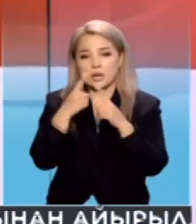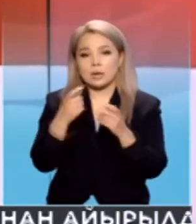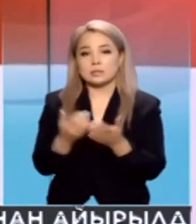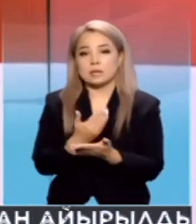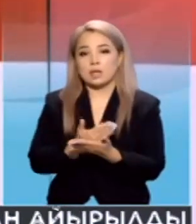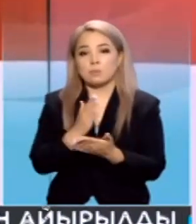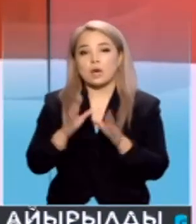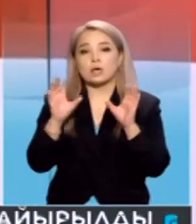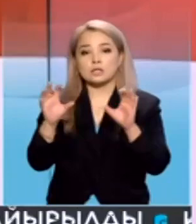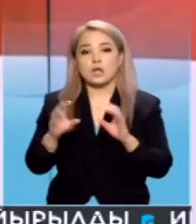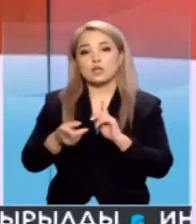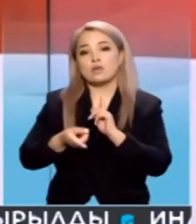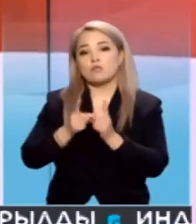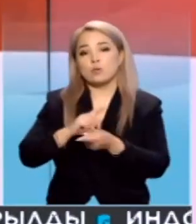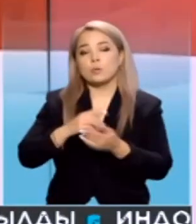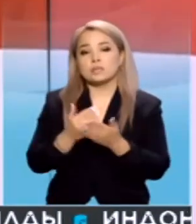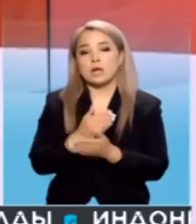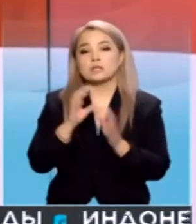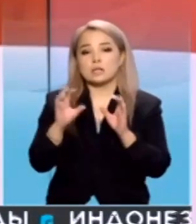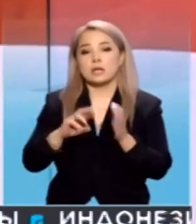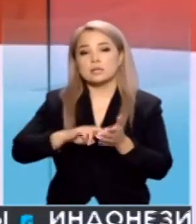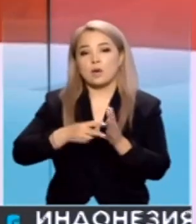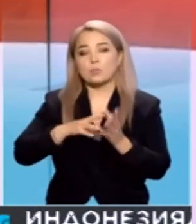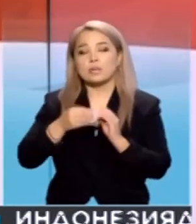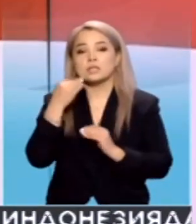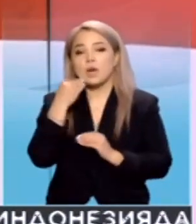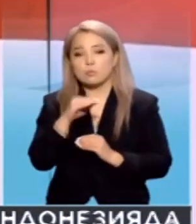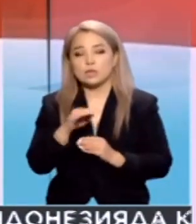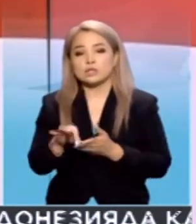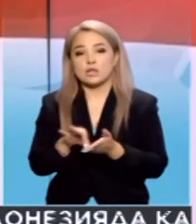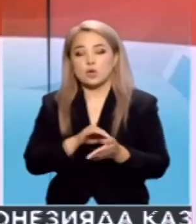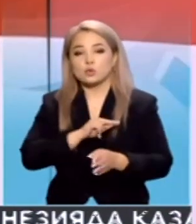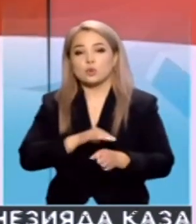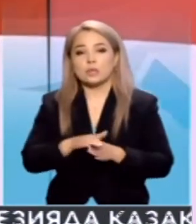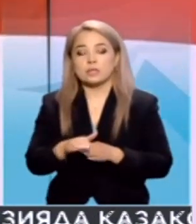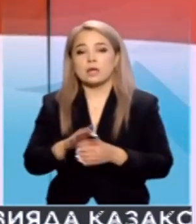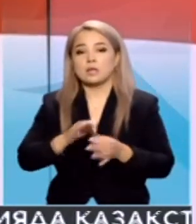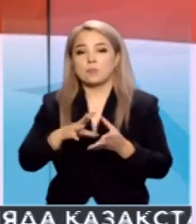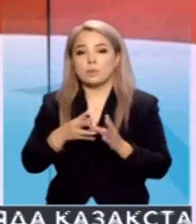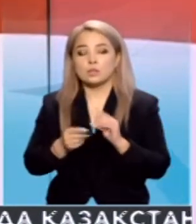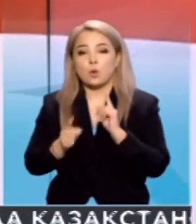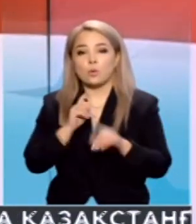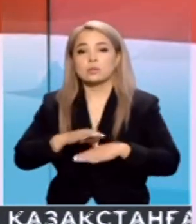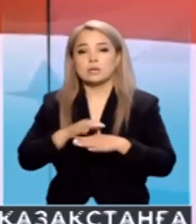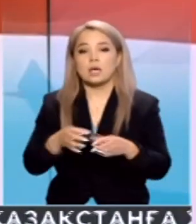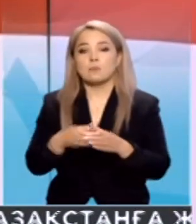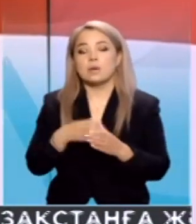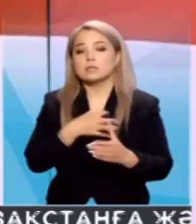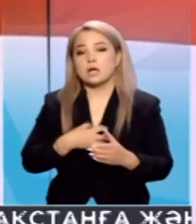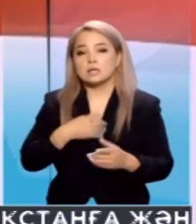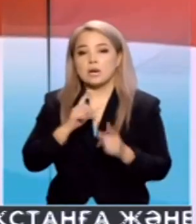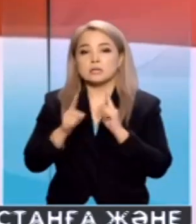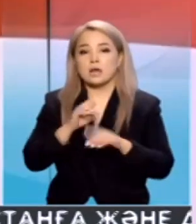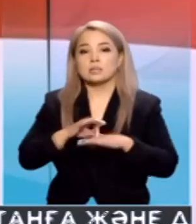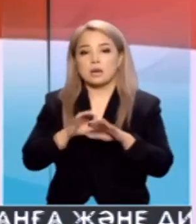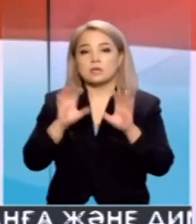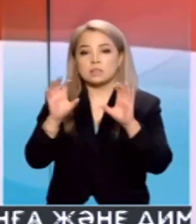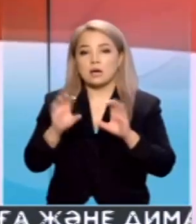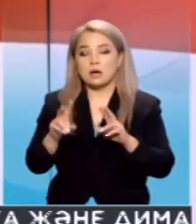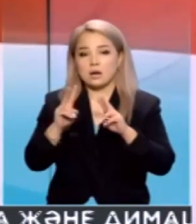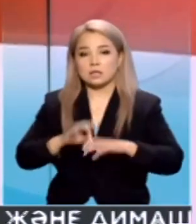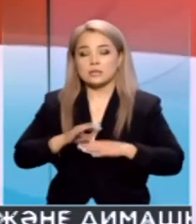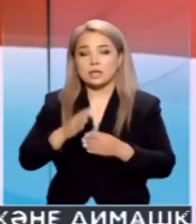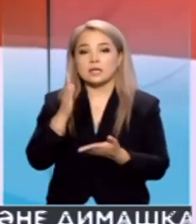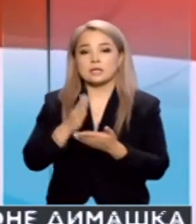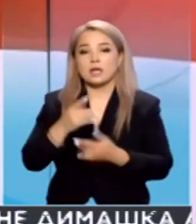айтты. Конституциялық реформаларды заңнамалық тұрғыда сапалы әрі жедел іске асыру бағытында отырыста бірқатар маңызды заң қаралды. Толығырақ тікелей